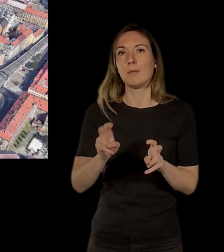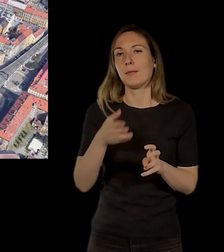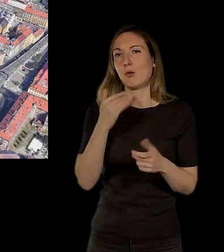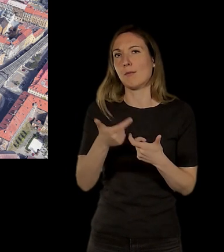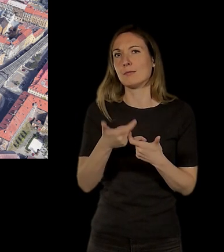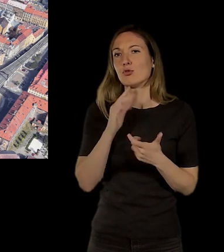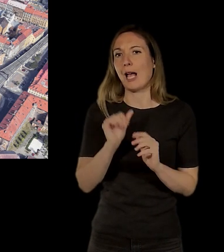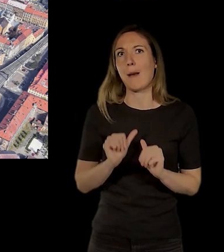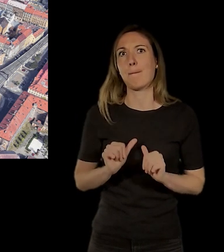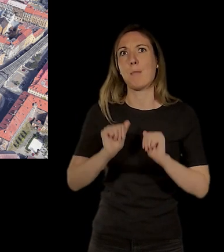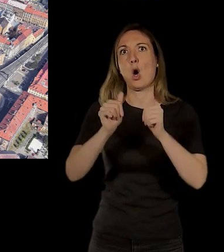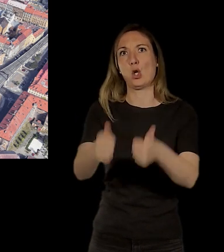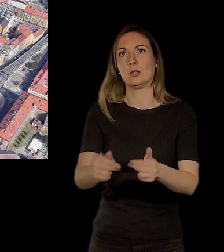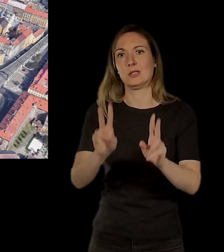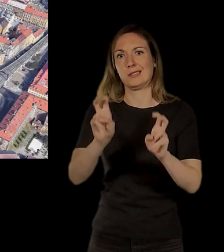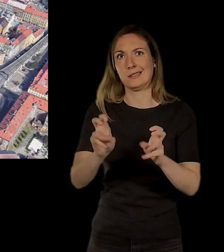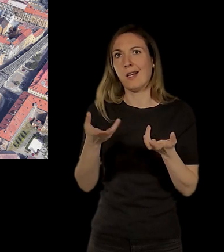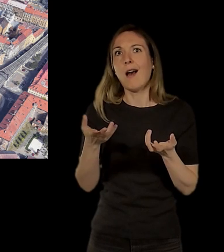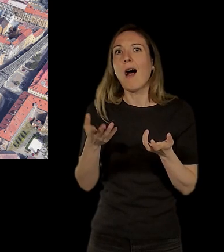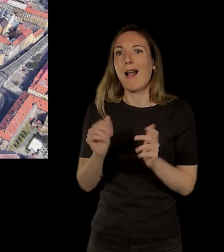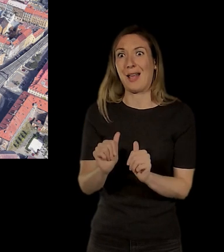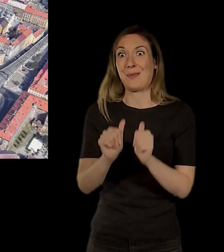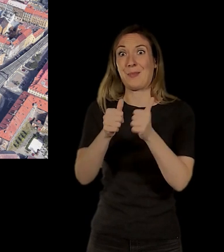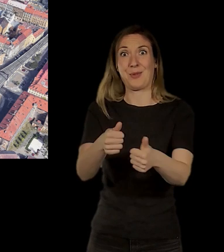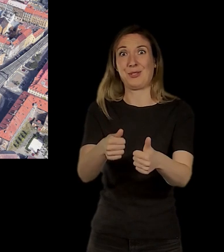nebo mostové konstrukci, tak tam nás